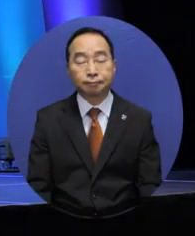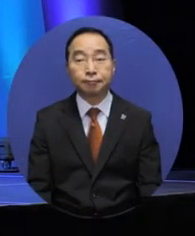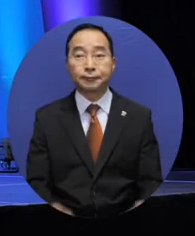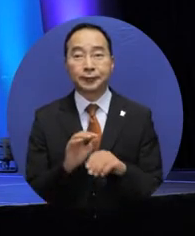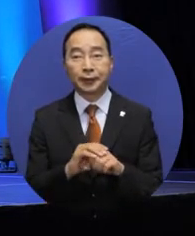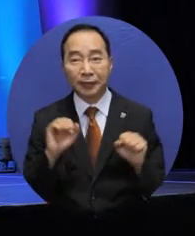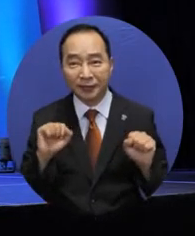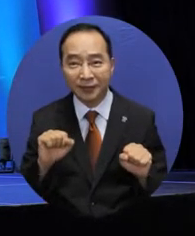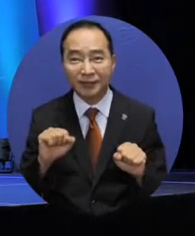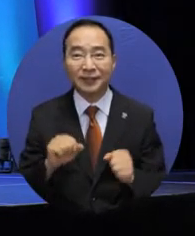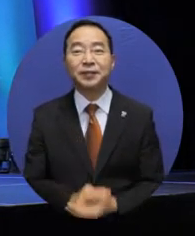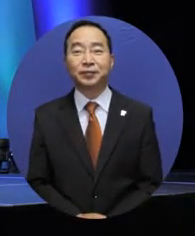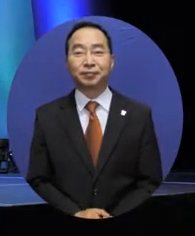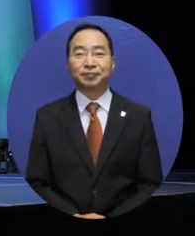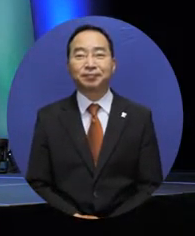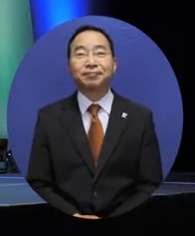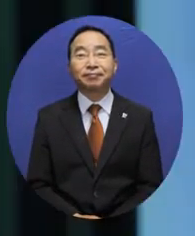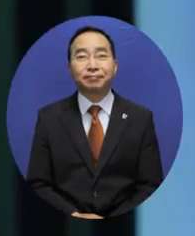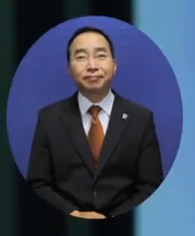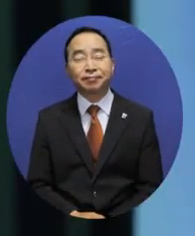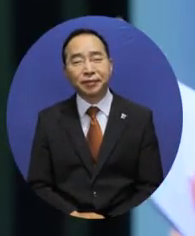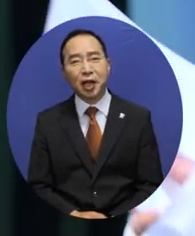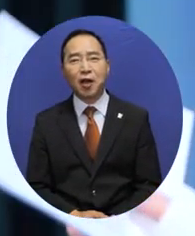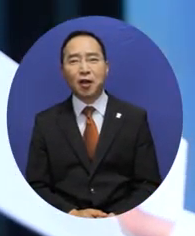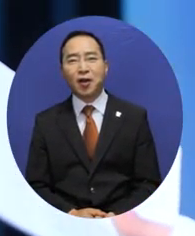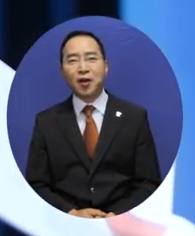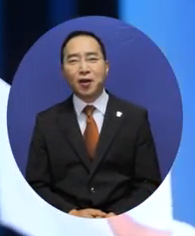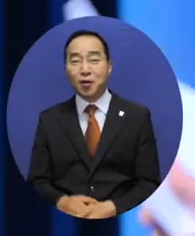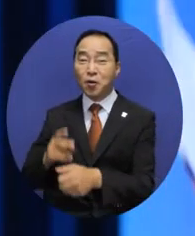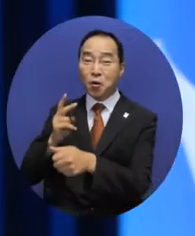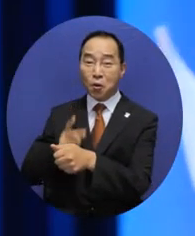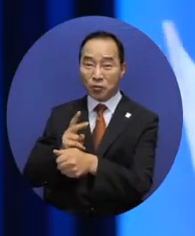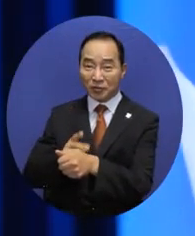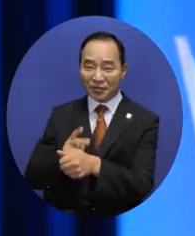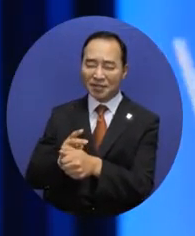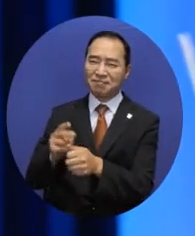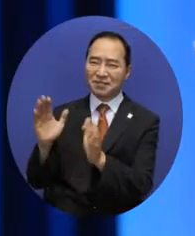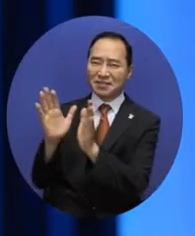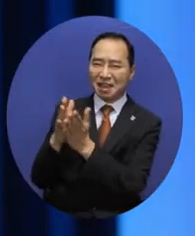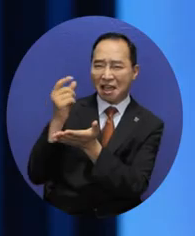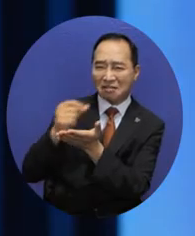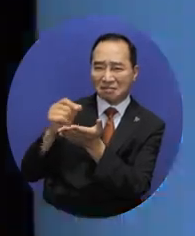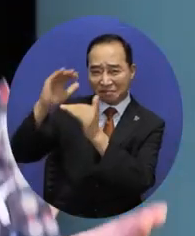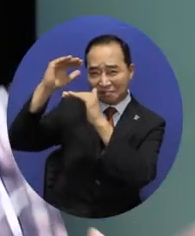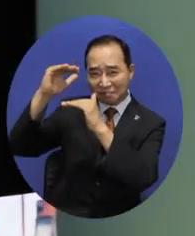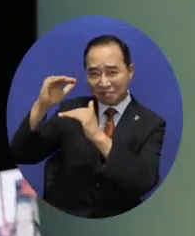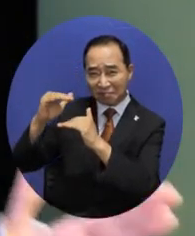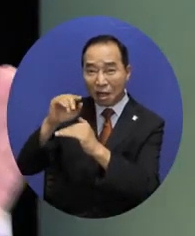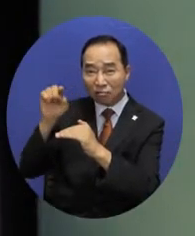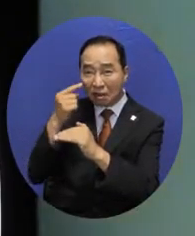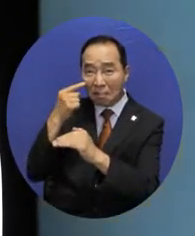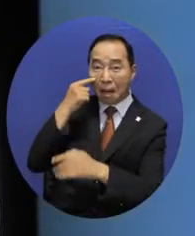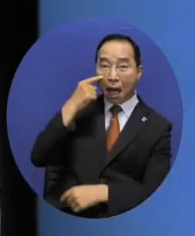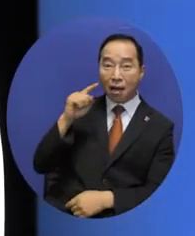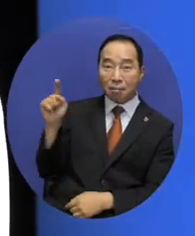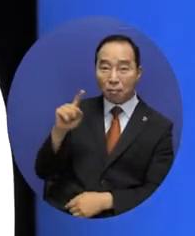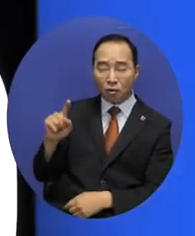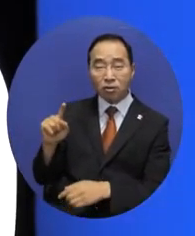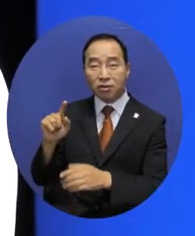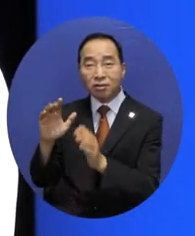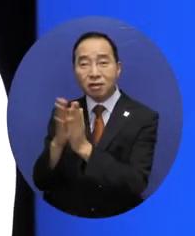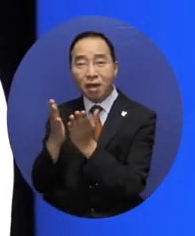교수님 안녕하세요. 네, 안녕하세요. 네, 교수님의 많은 저작 중에 가장 눈에 띄는 것이 바로 원효와